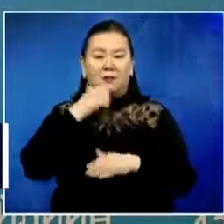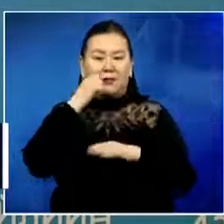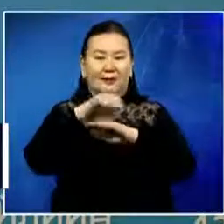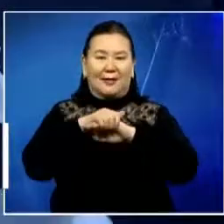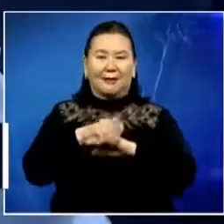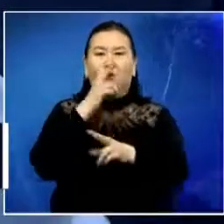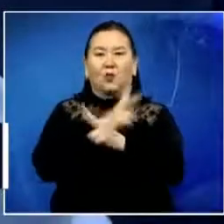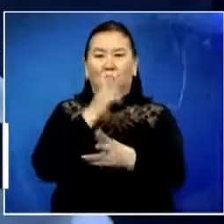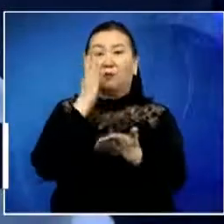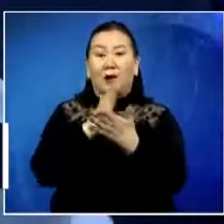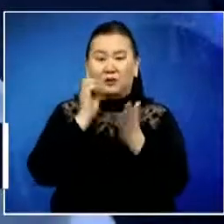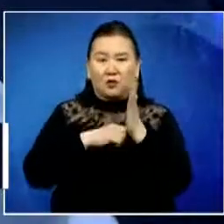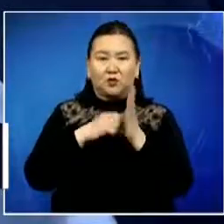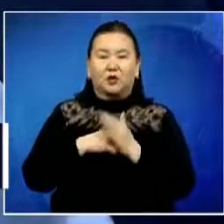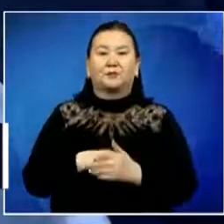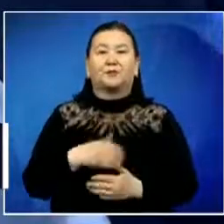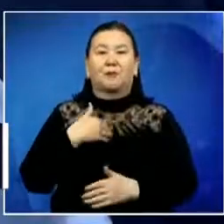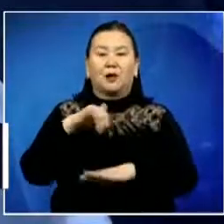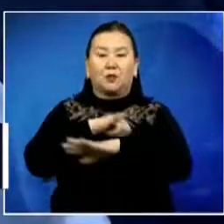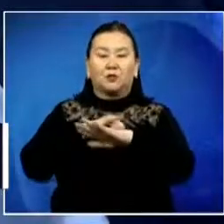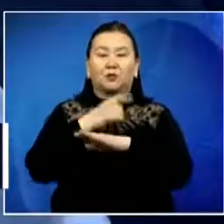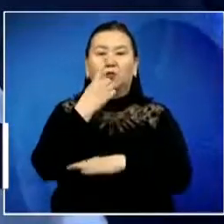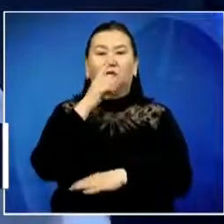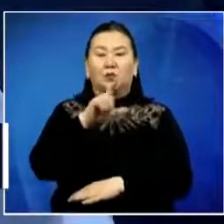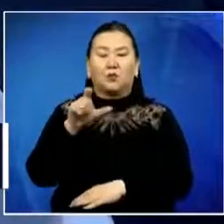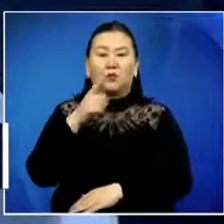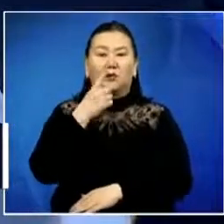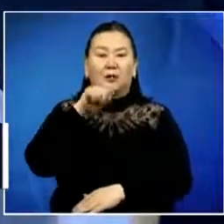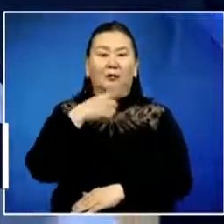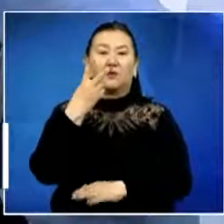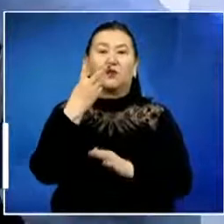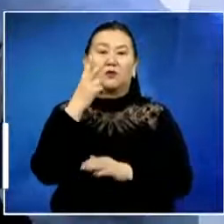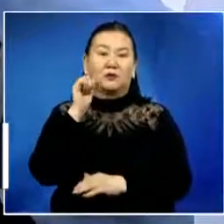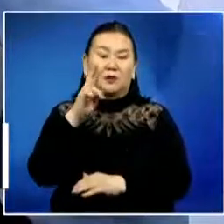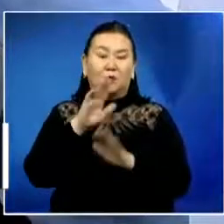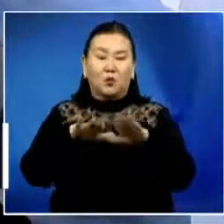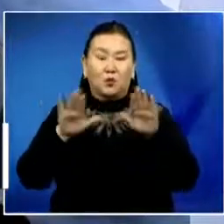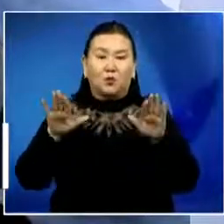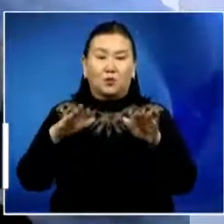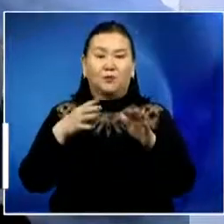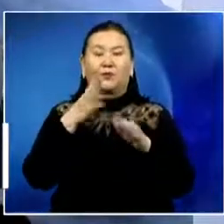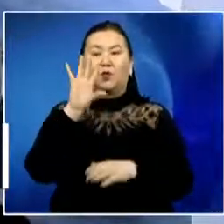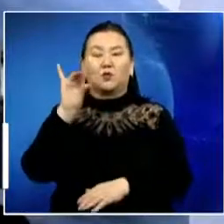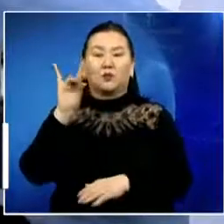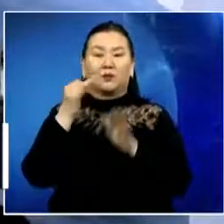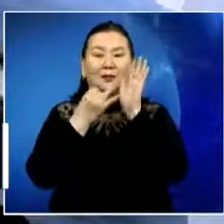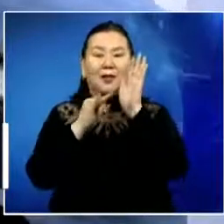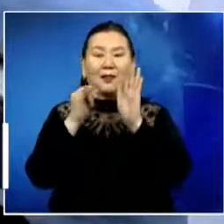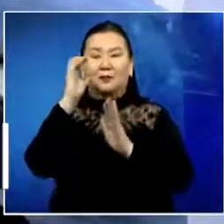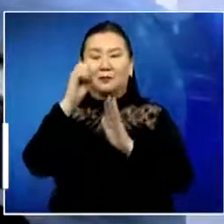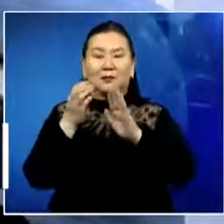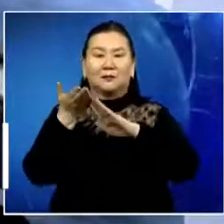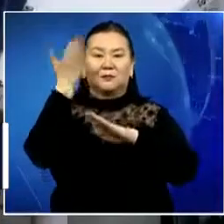байх шаардлагатай. Манай улсын нийт хүн амын 1.2 сая хүүхдүүд өсвөр насныхны 70-аас дээш хувийн цахим орчин